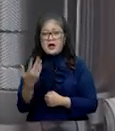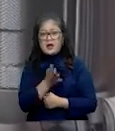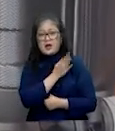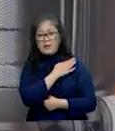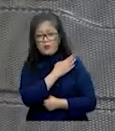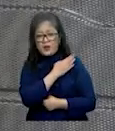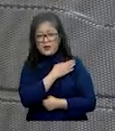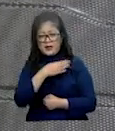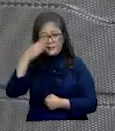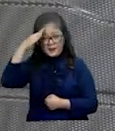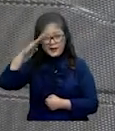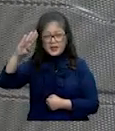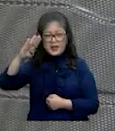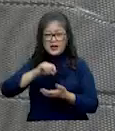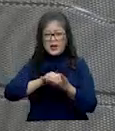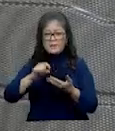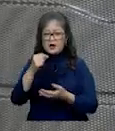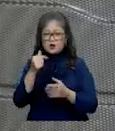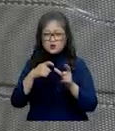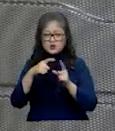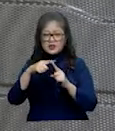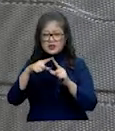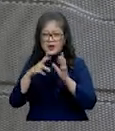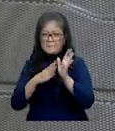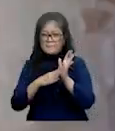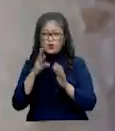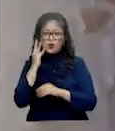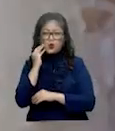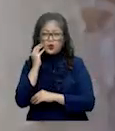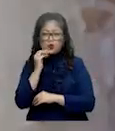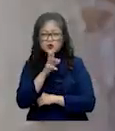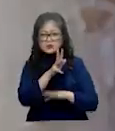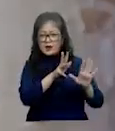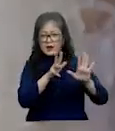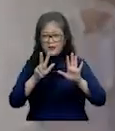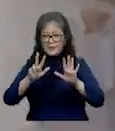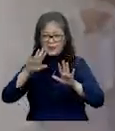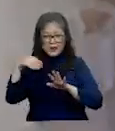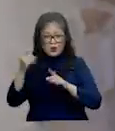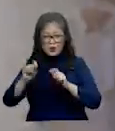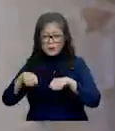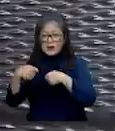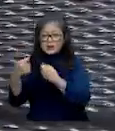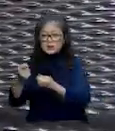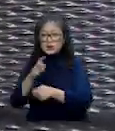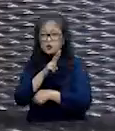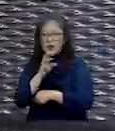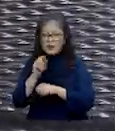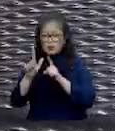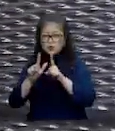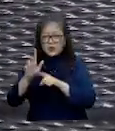Jawa Timur. Rustam yang telah berusia 98 tahun ini mendaftarkan haji pada tahun 2017 lalu